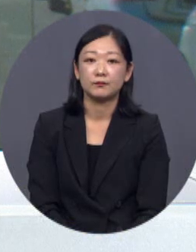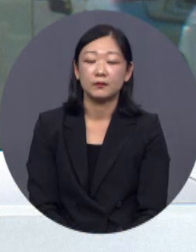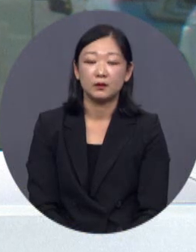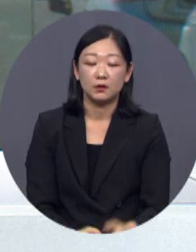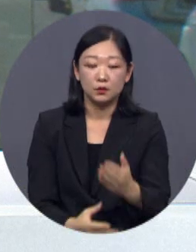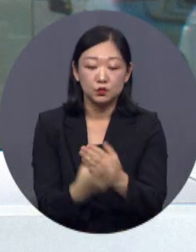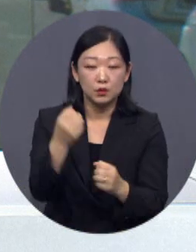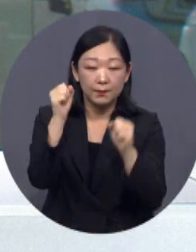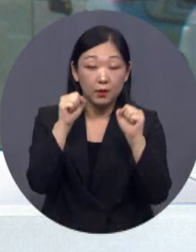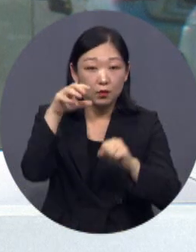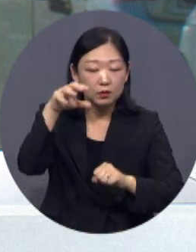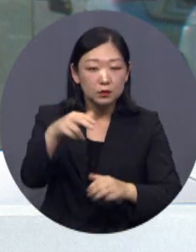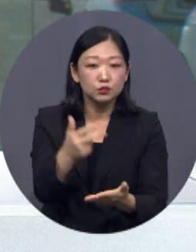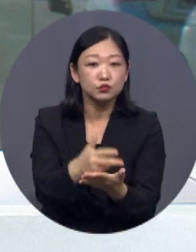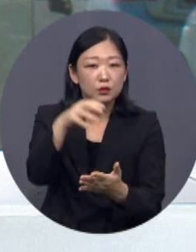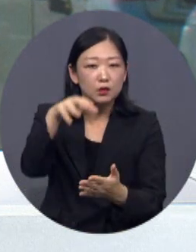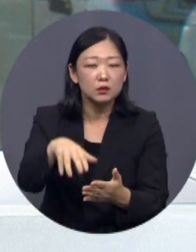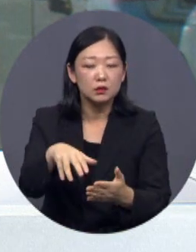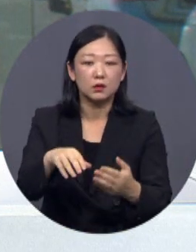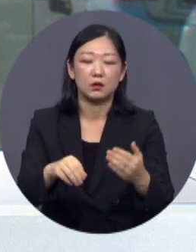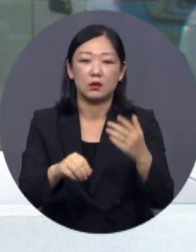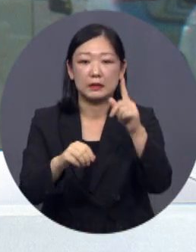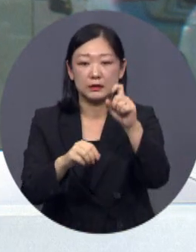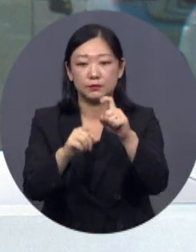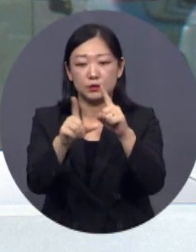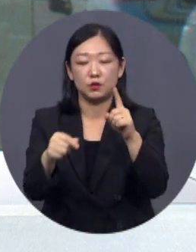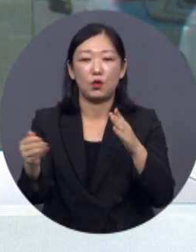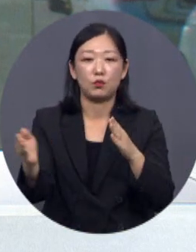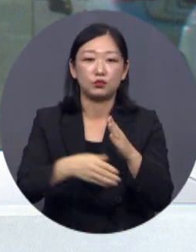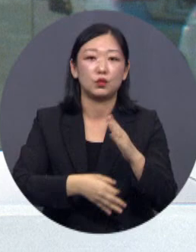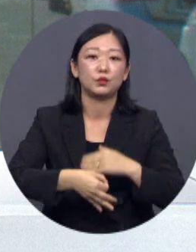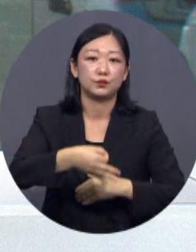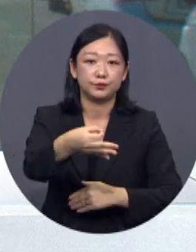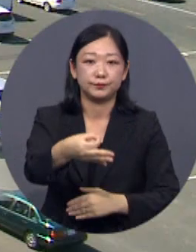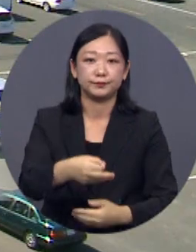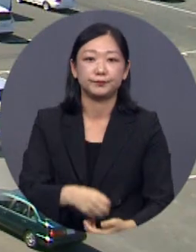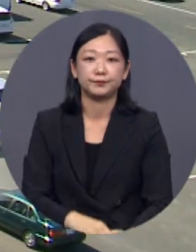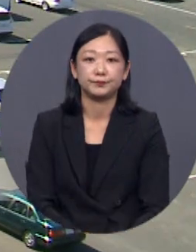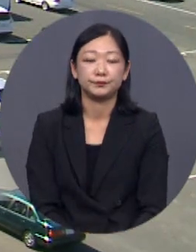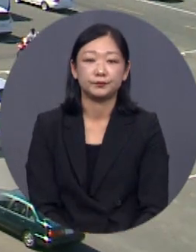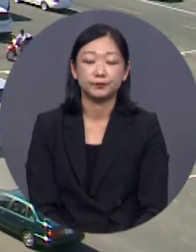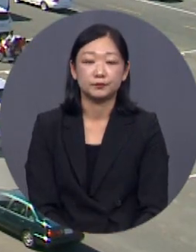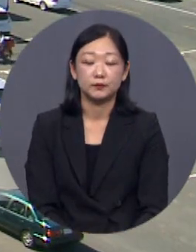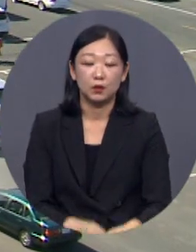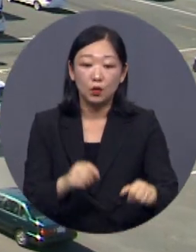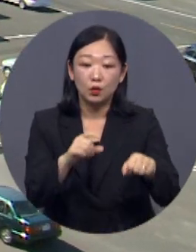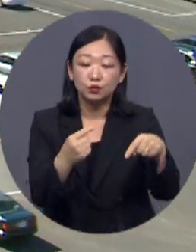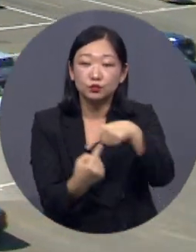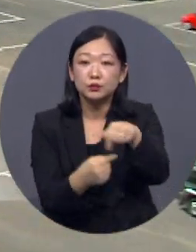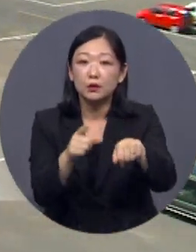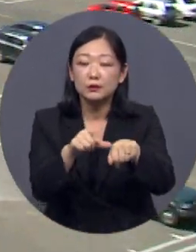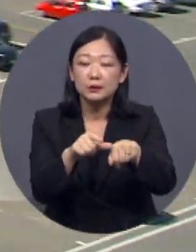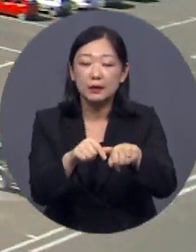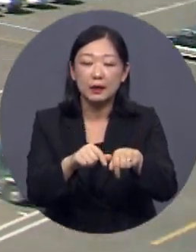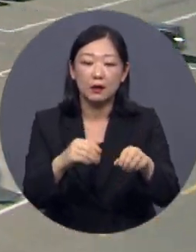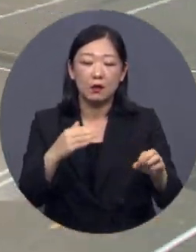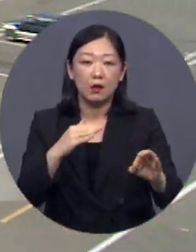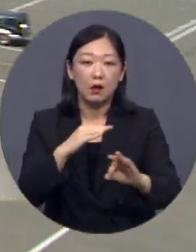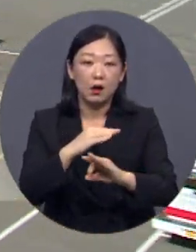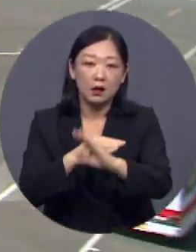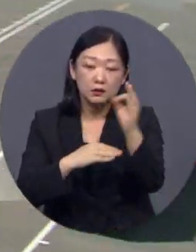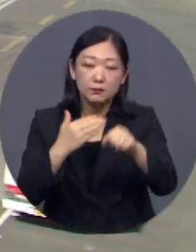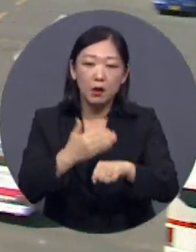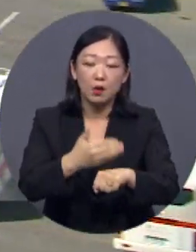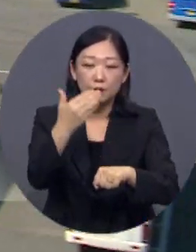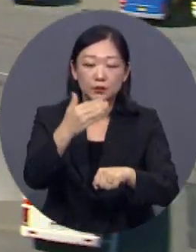제주 종합경기장 주차장이 오는 11월부터 유료화 됩니다 유료 운영 시간은 평일 오전 시부터